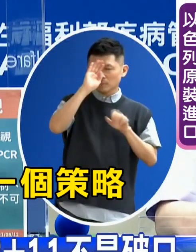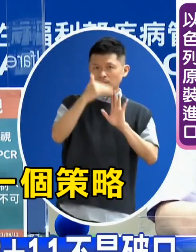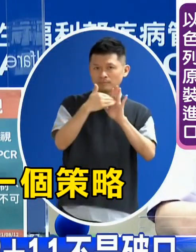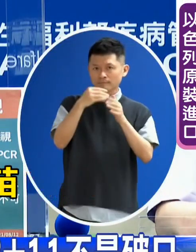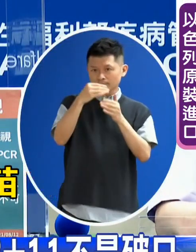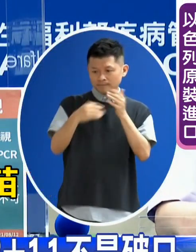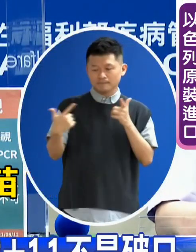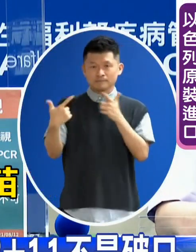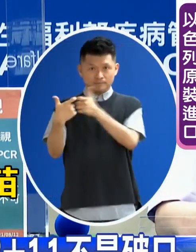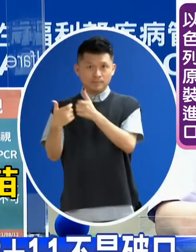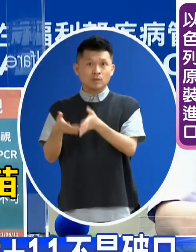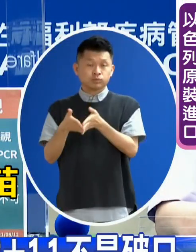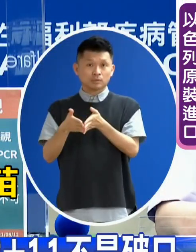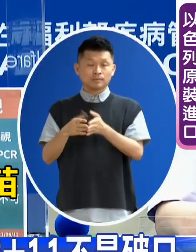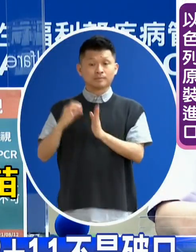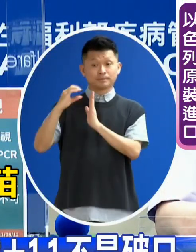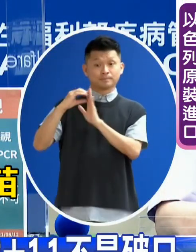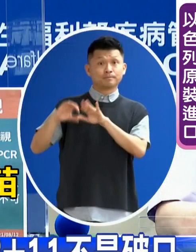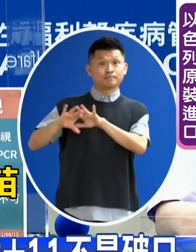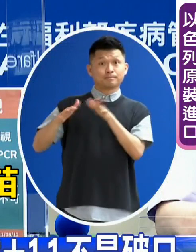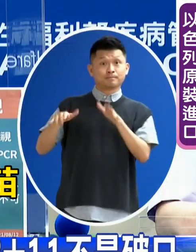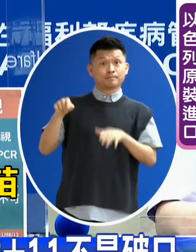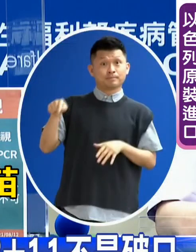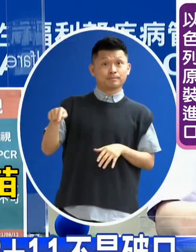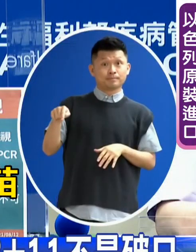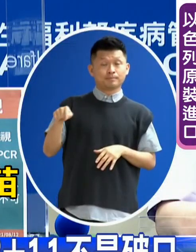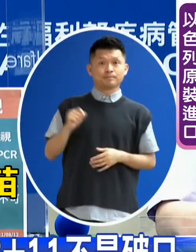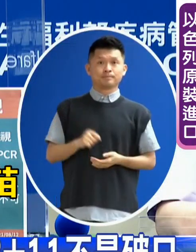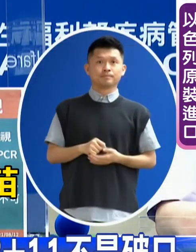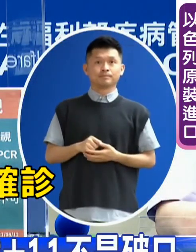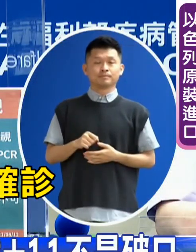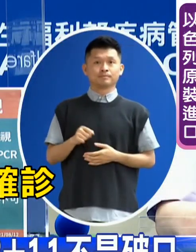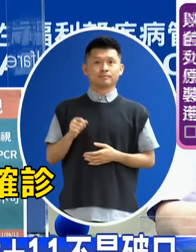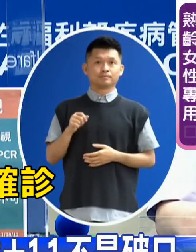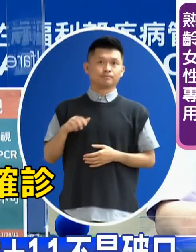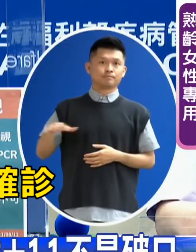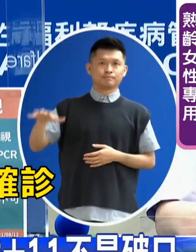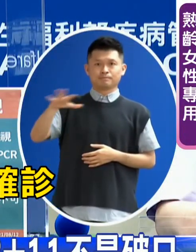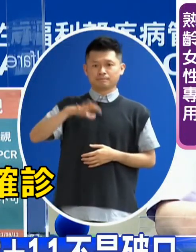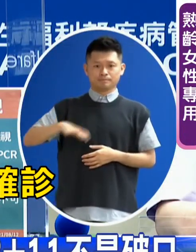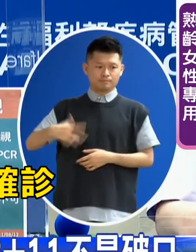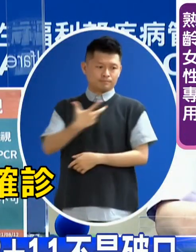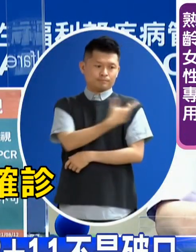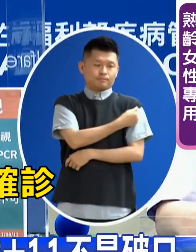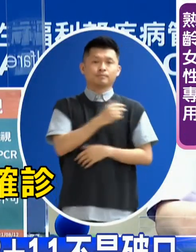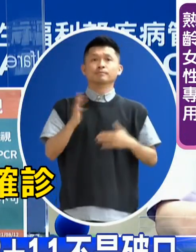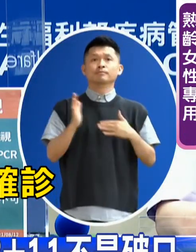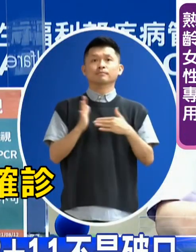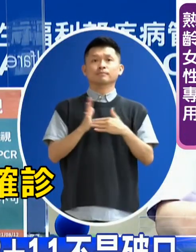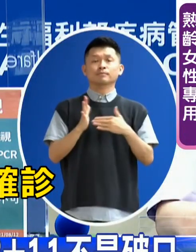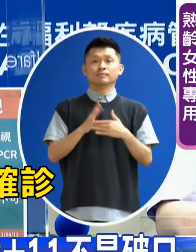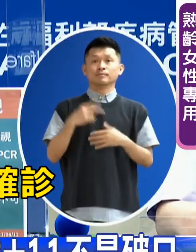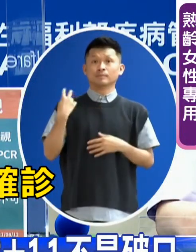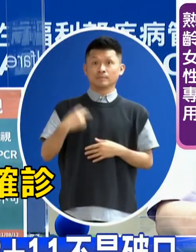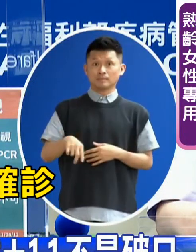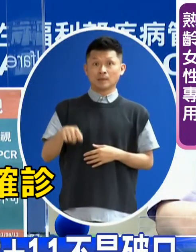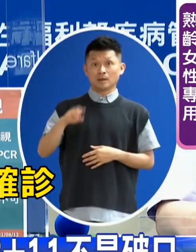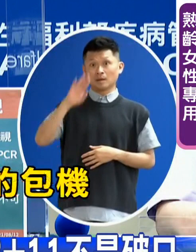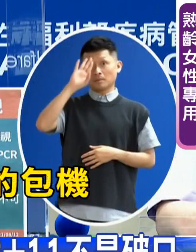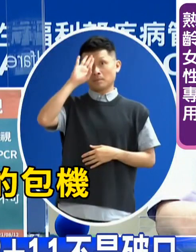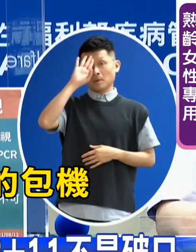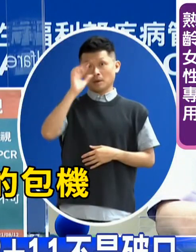略。那帛琉现在全员已施打疫苗，那加上他们这里本土是零确